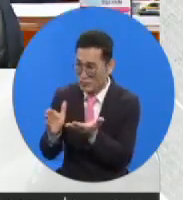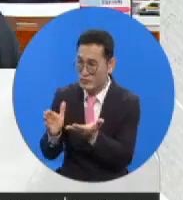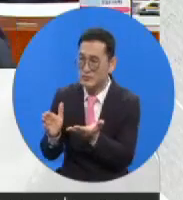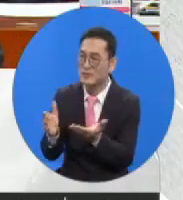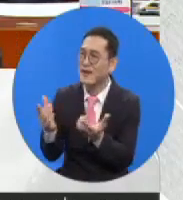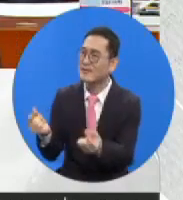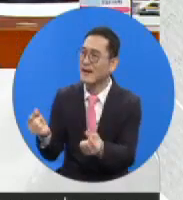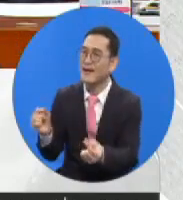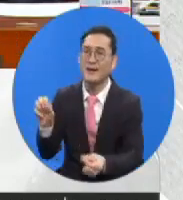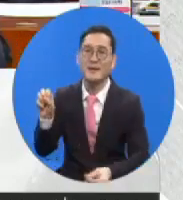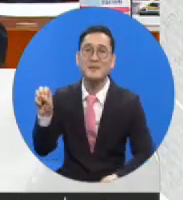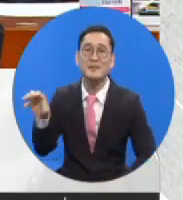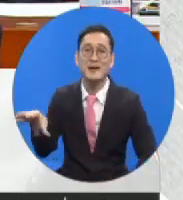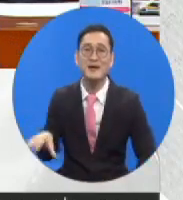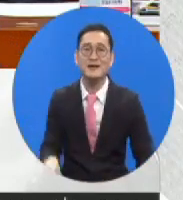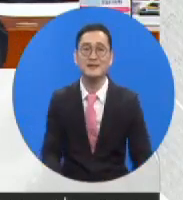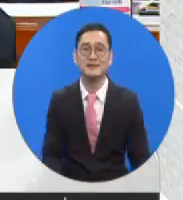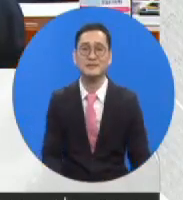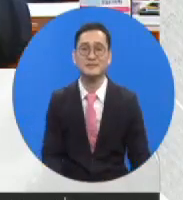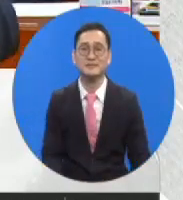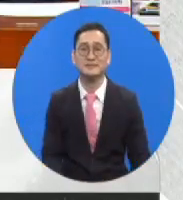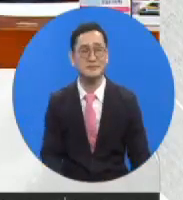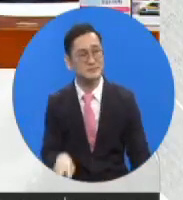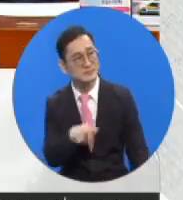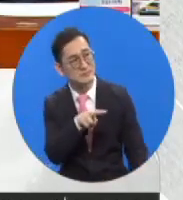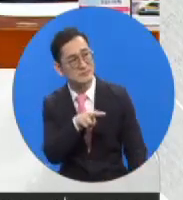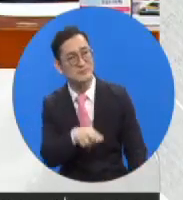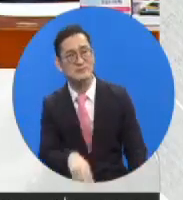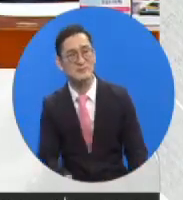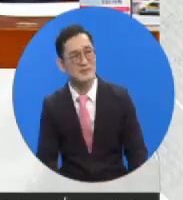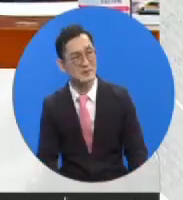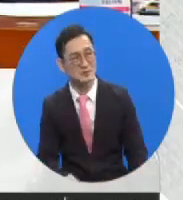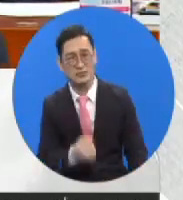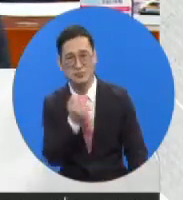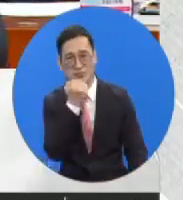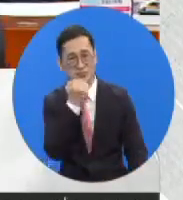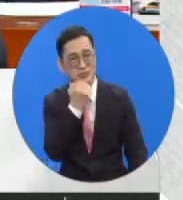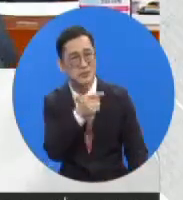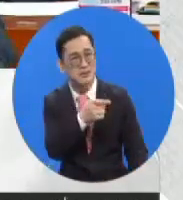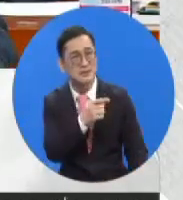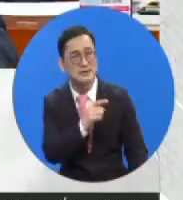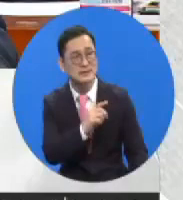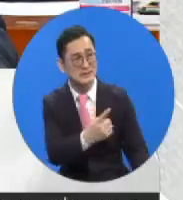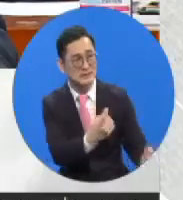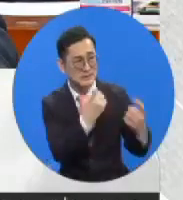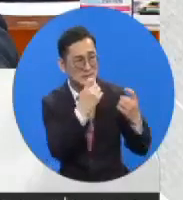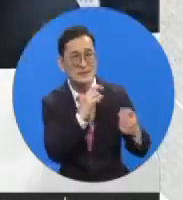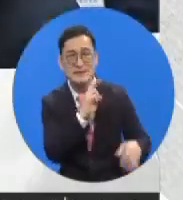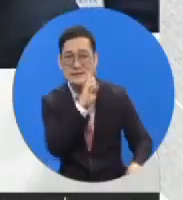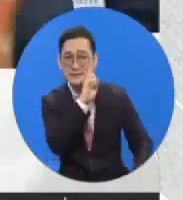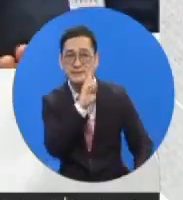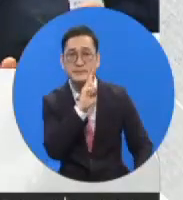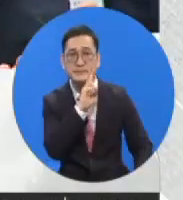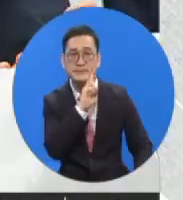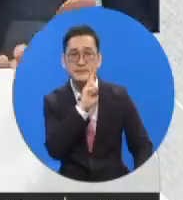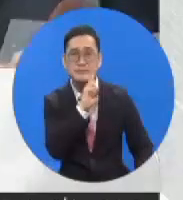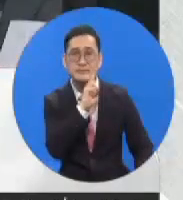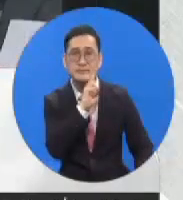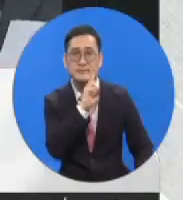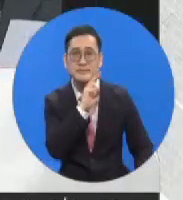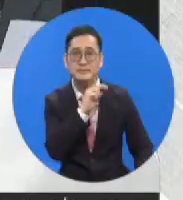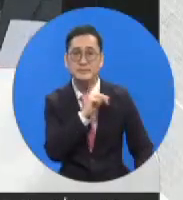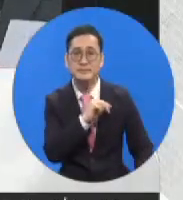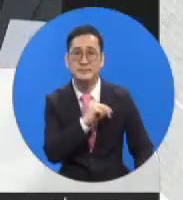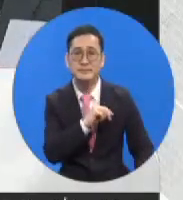불의를 저지르고 있다 이렇게 얘기한 거죠. 선택적 의식 또한 마찬가지입니다. 그러니까 예를 들면 상대편을 수사할 때는 환호하고 내 편을 수사할